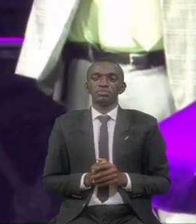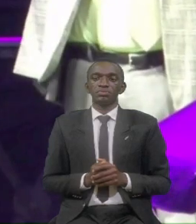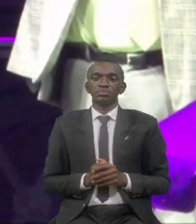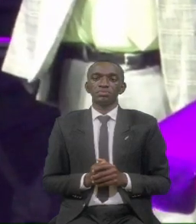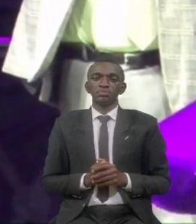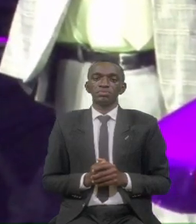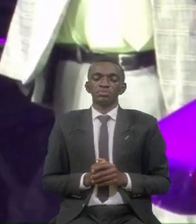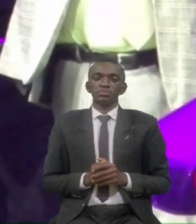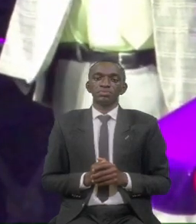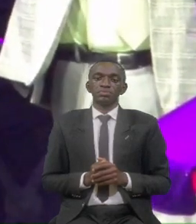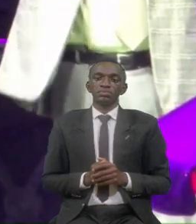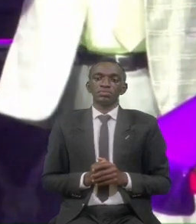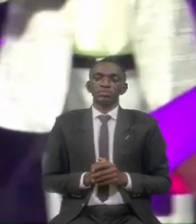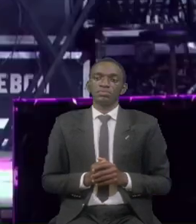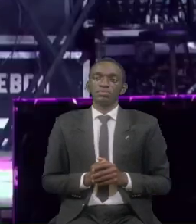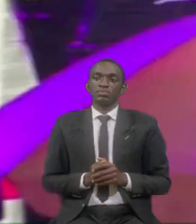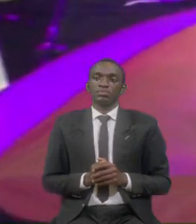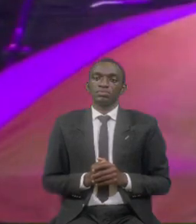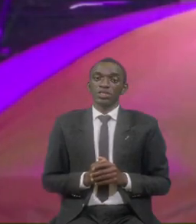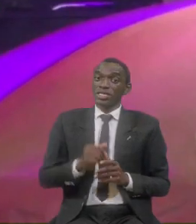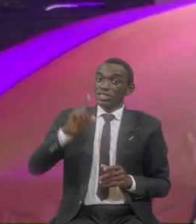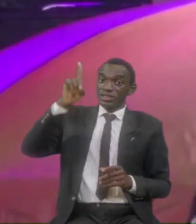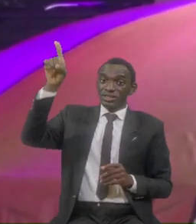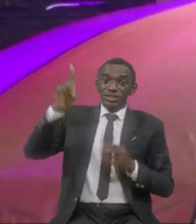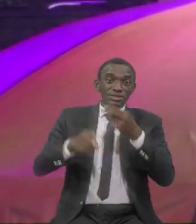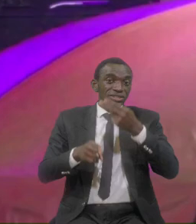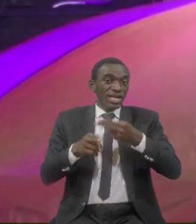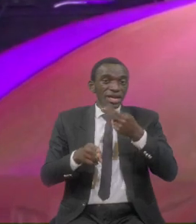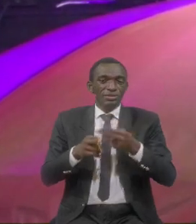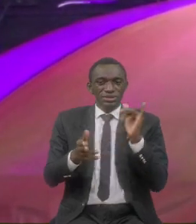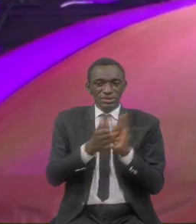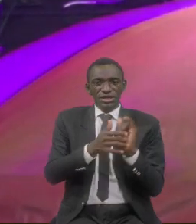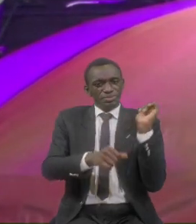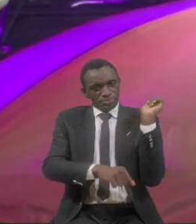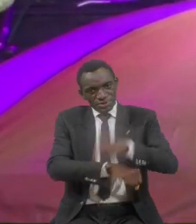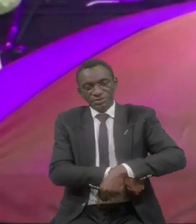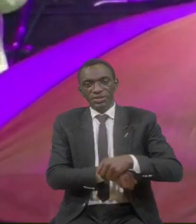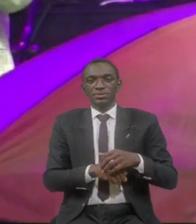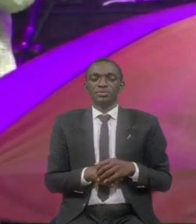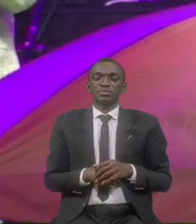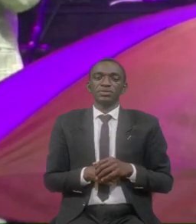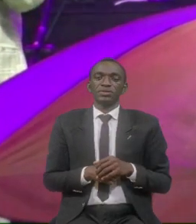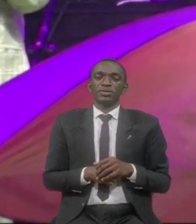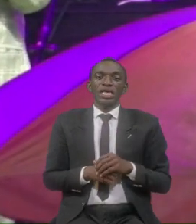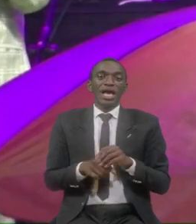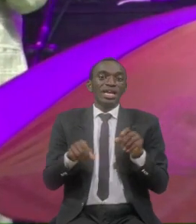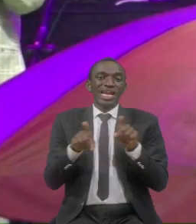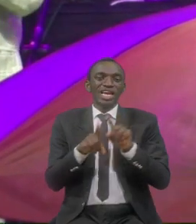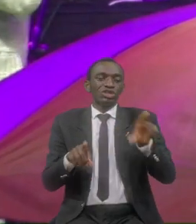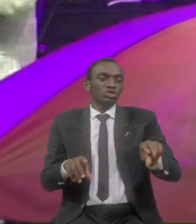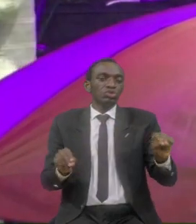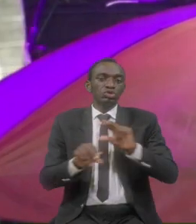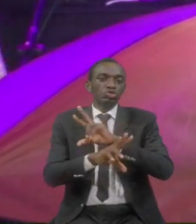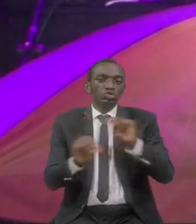madinaugon nga pangalan ni Jesus. The name that prevails. Ang pangalan nga nakadaog na. Like no other name.